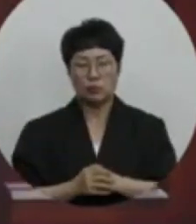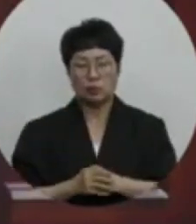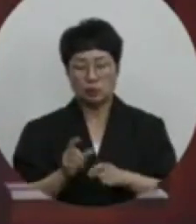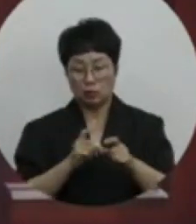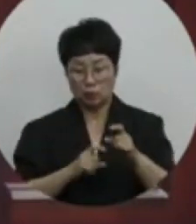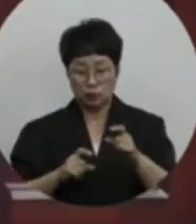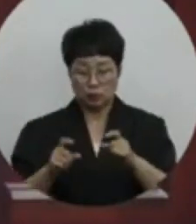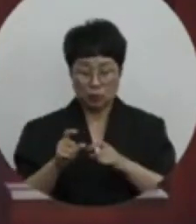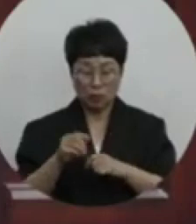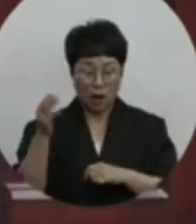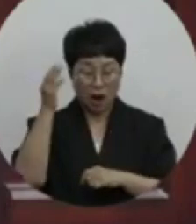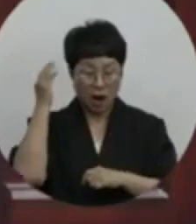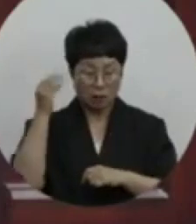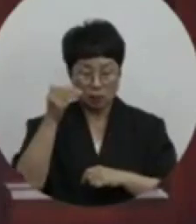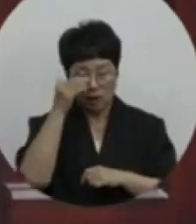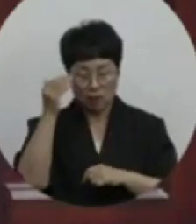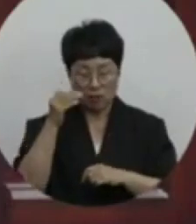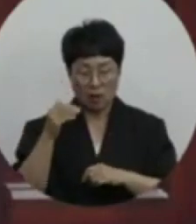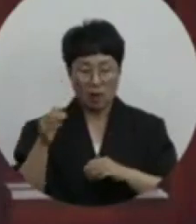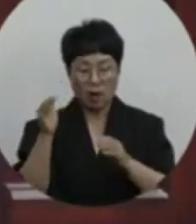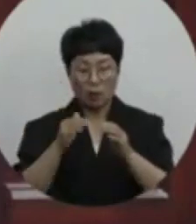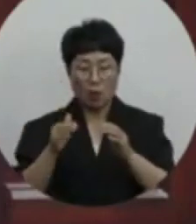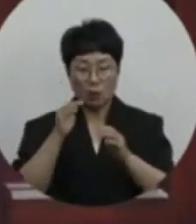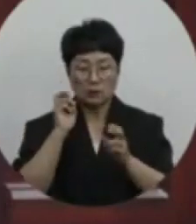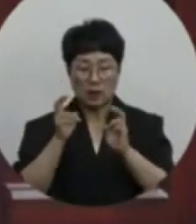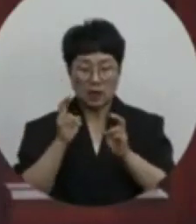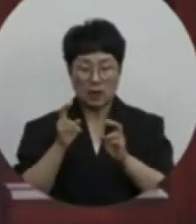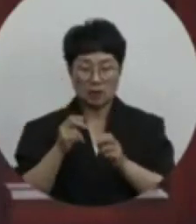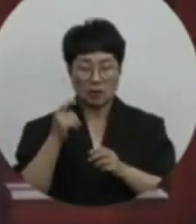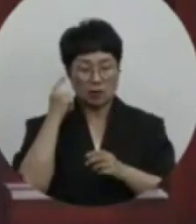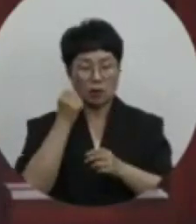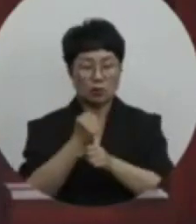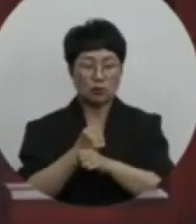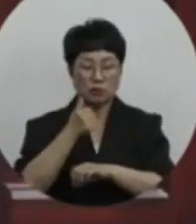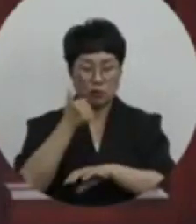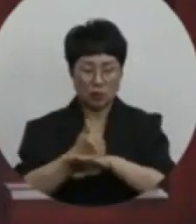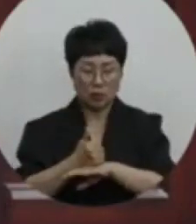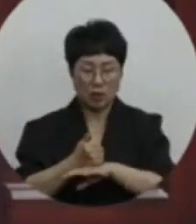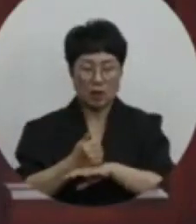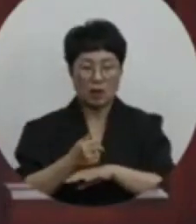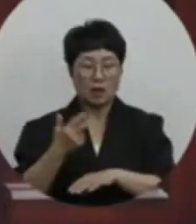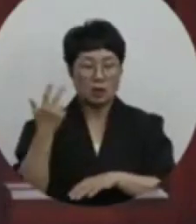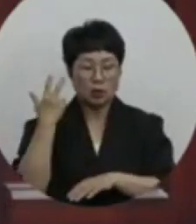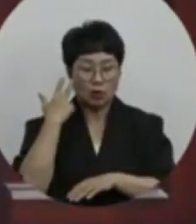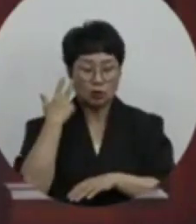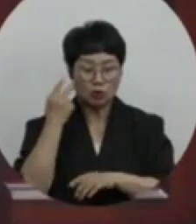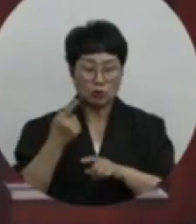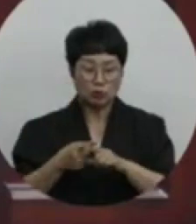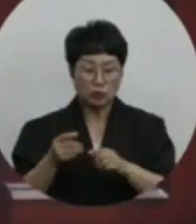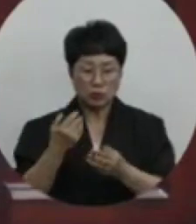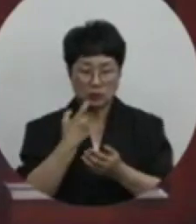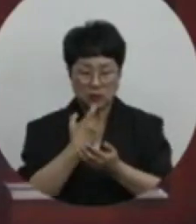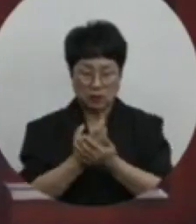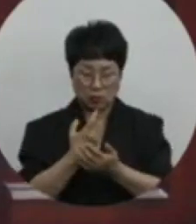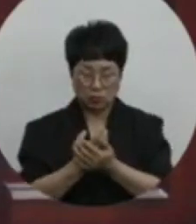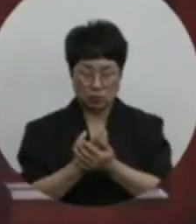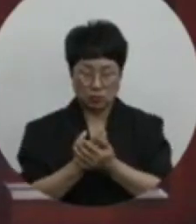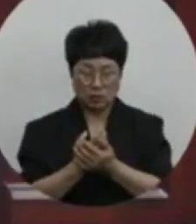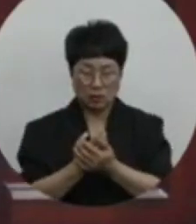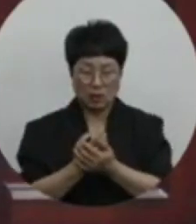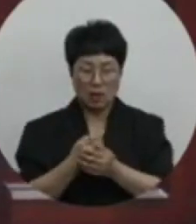추가로 한국관광공사에서 연구한 여주시 관광에 대한 분석 자료에는 여주시 평균 체류